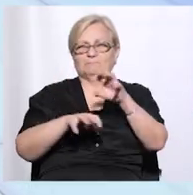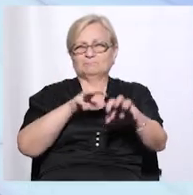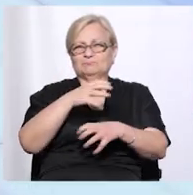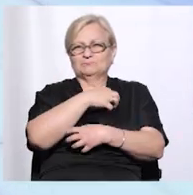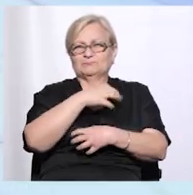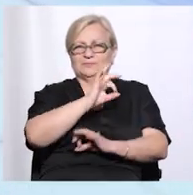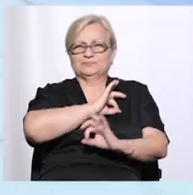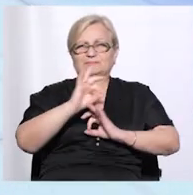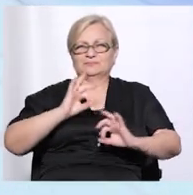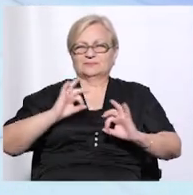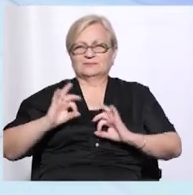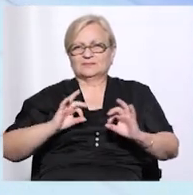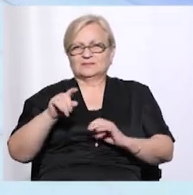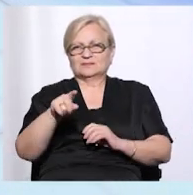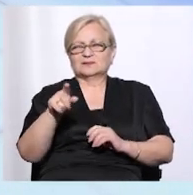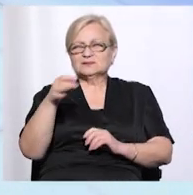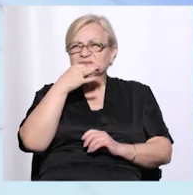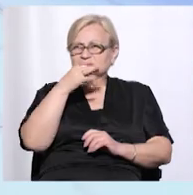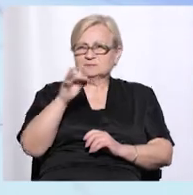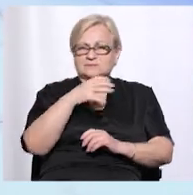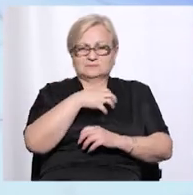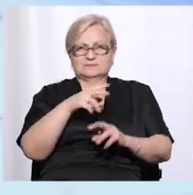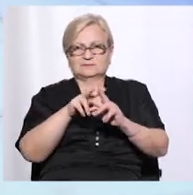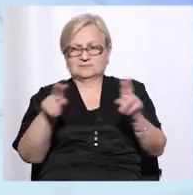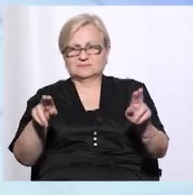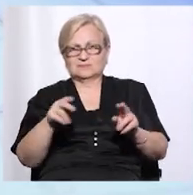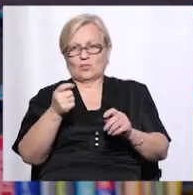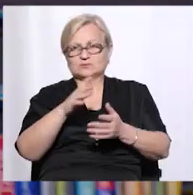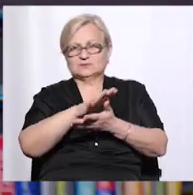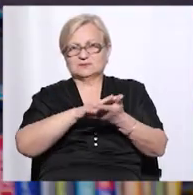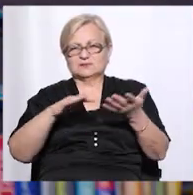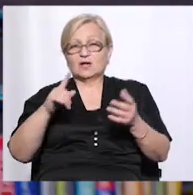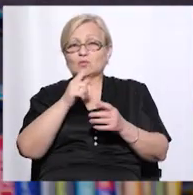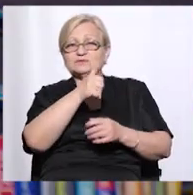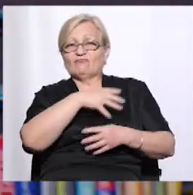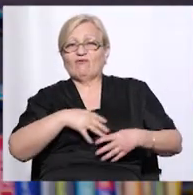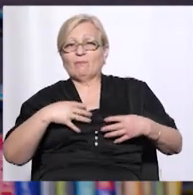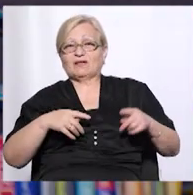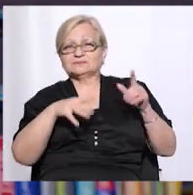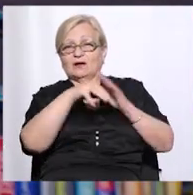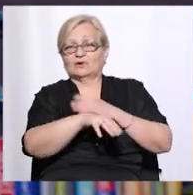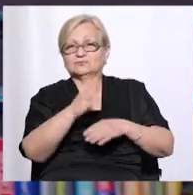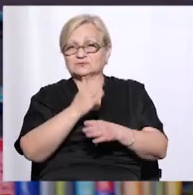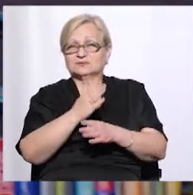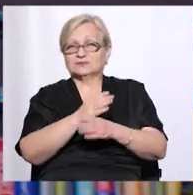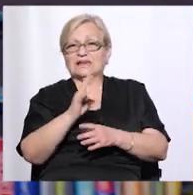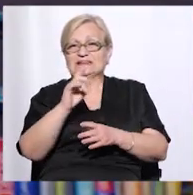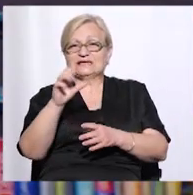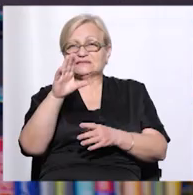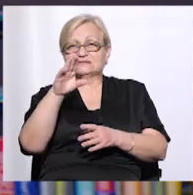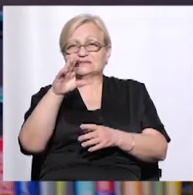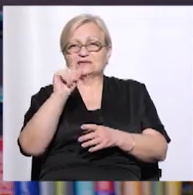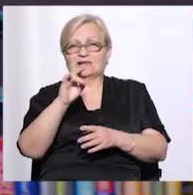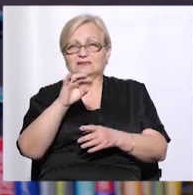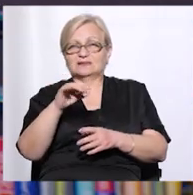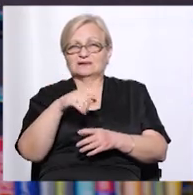იმ ენით უთქმელი სილამაზის გაგრძელება ვეფხისტყაოსანში ნესტანის სახით რო გხვდებათ, ხო?